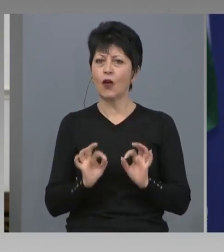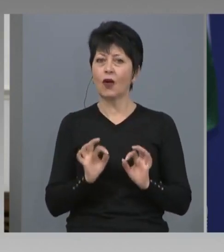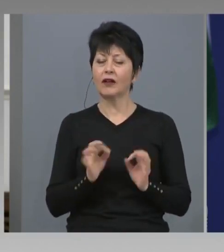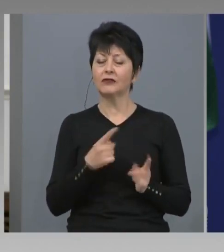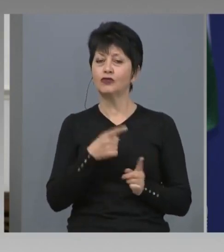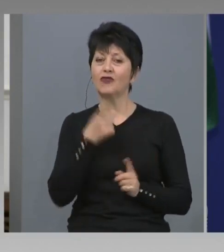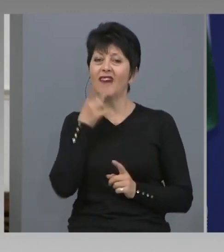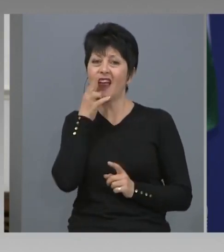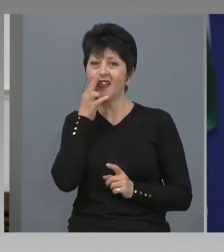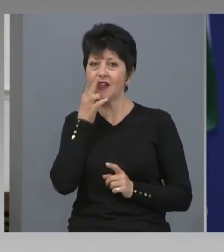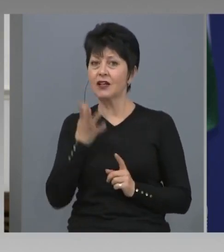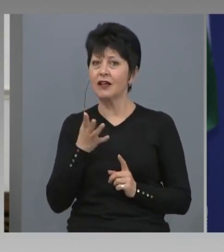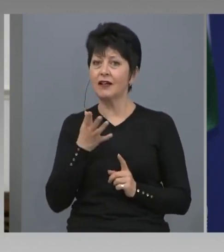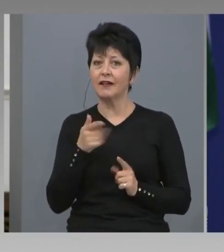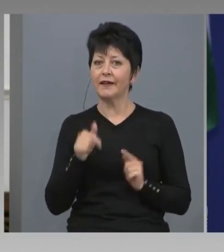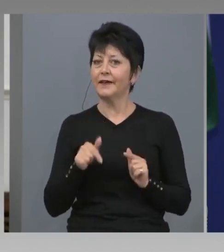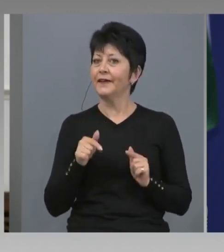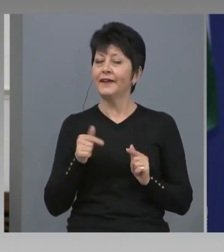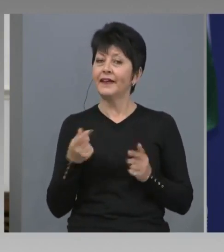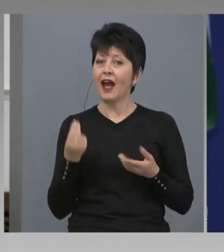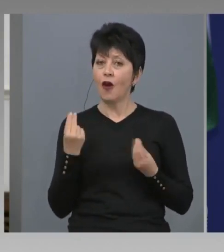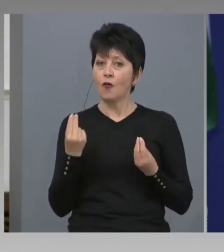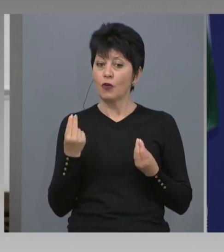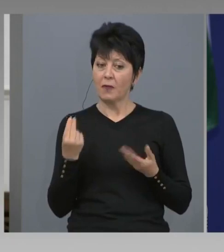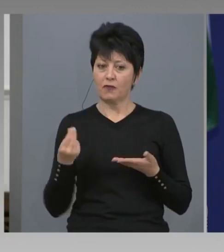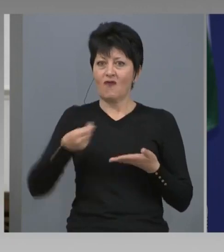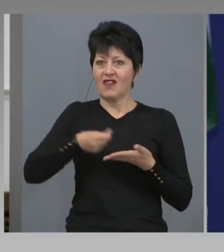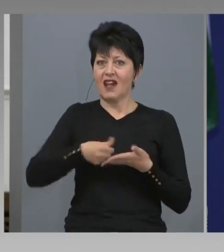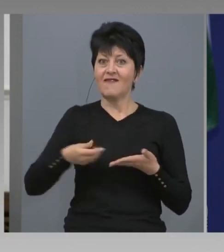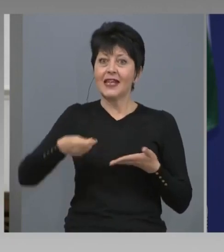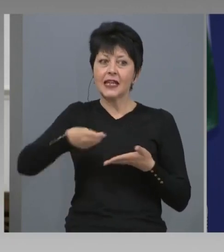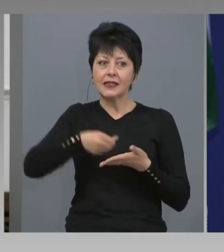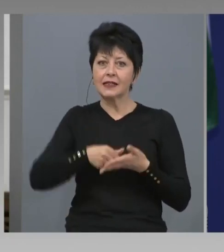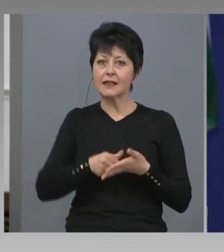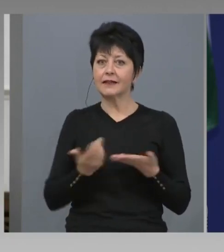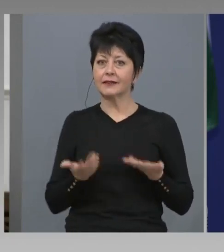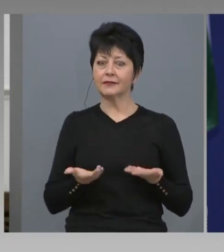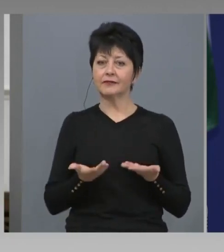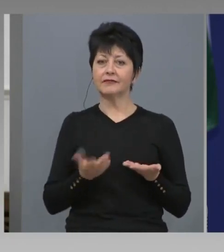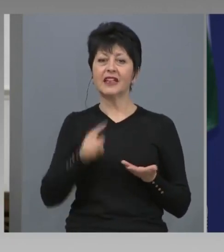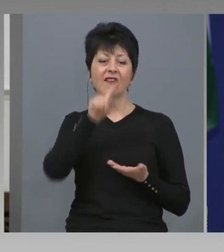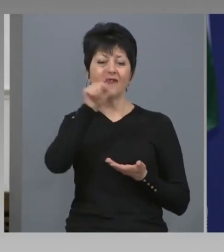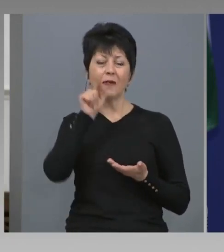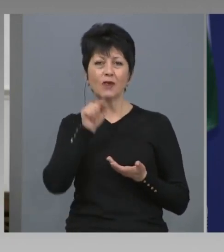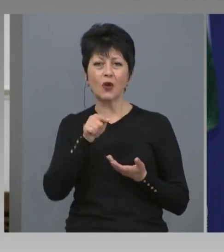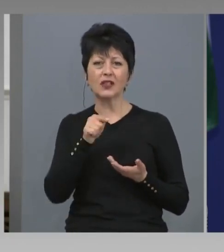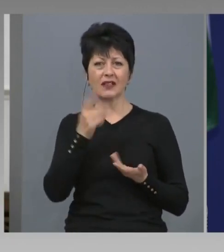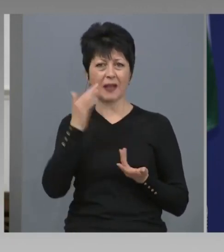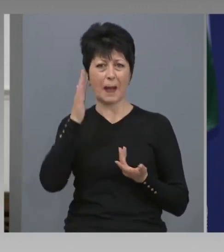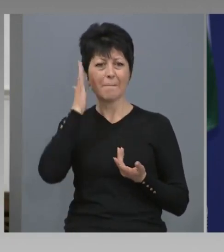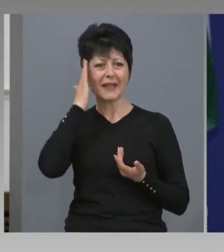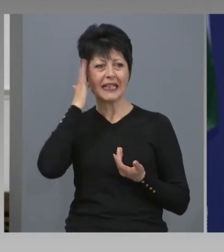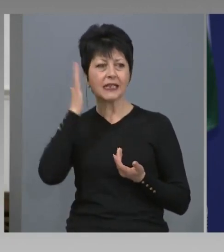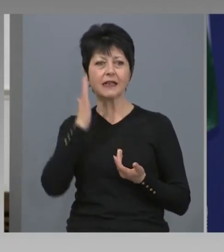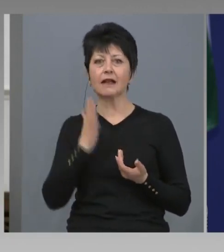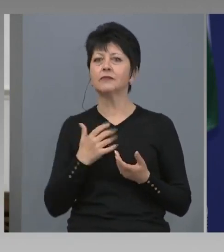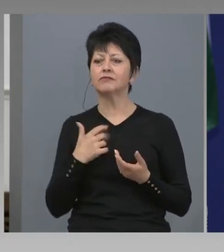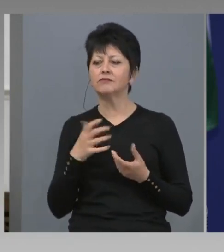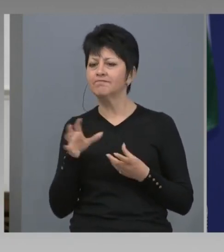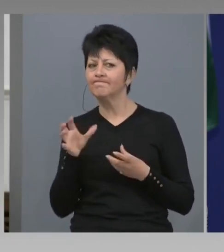Тя е и финансирана добре. Въпросът е министрите да намери